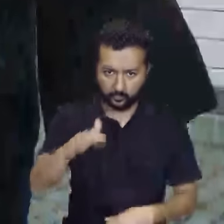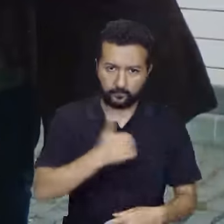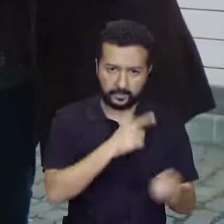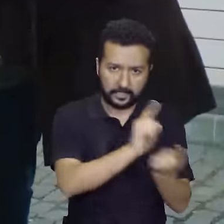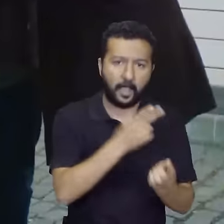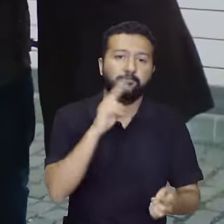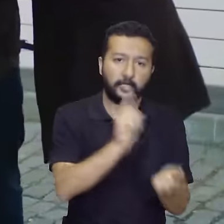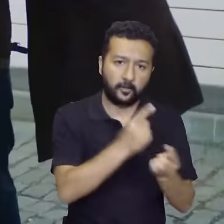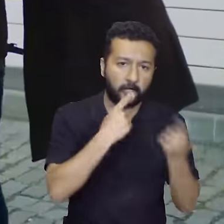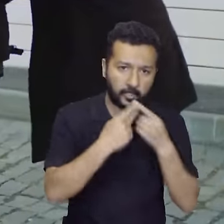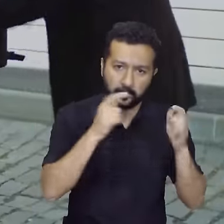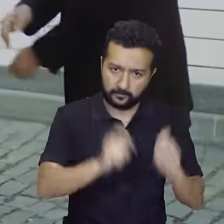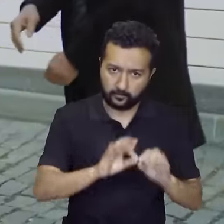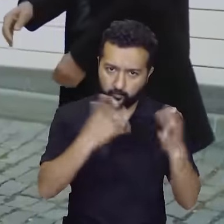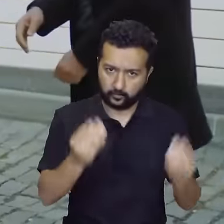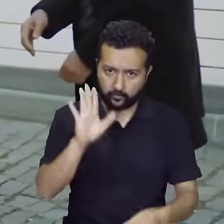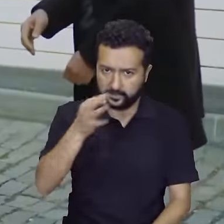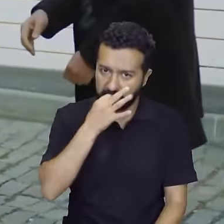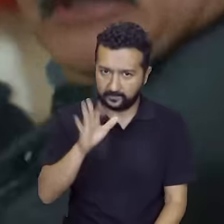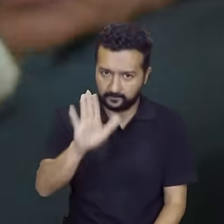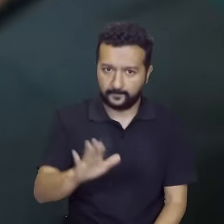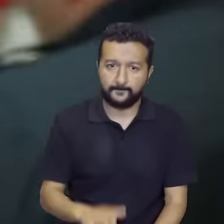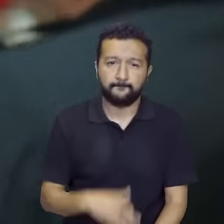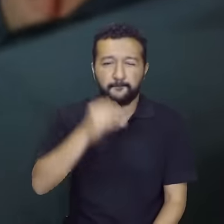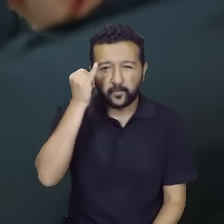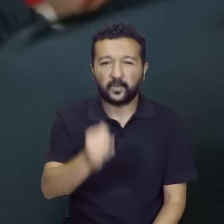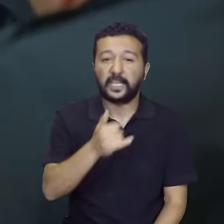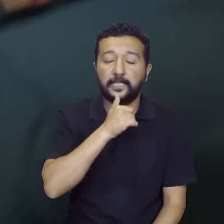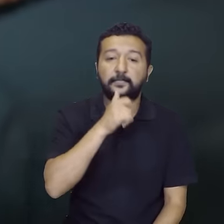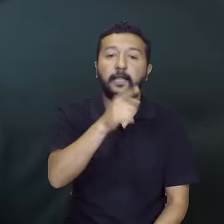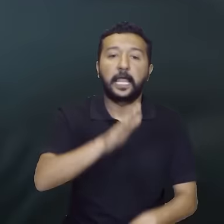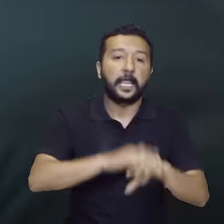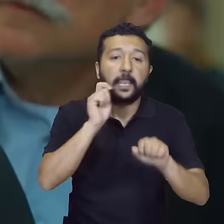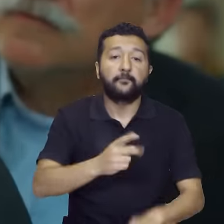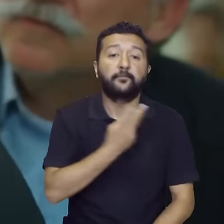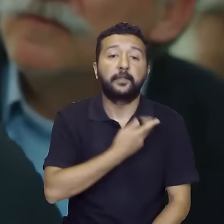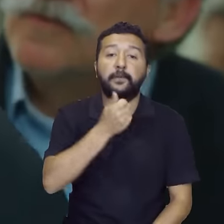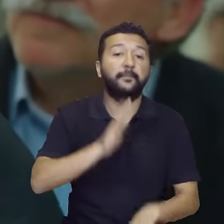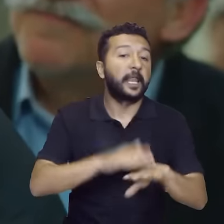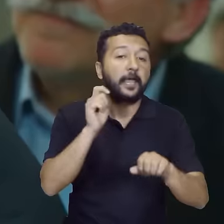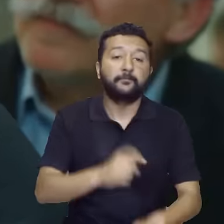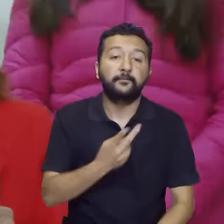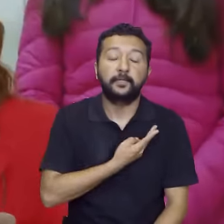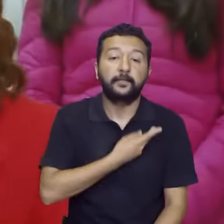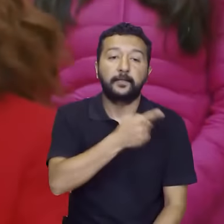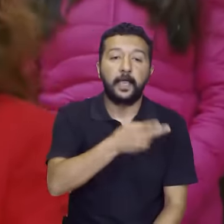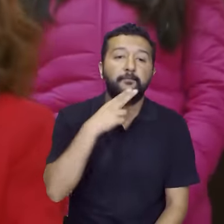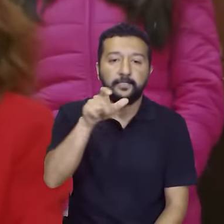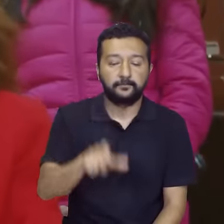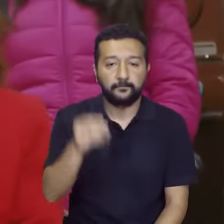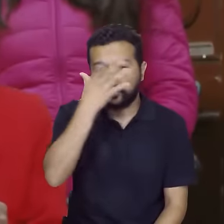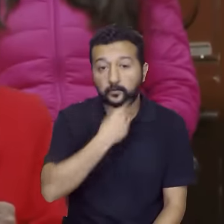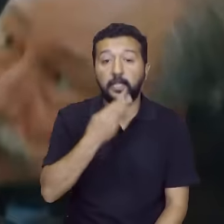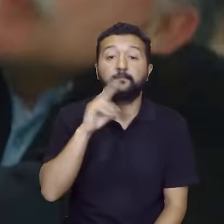Ben Adil ablayla burada konuşa konuşa çözüyorum, bir müsaade eder misin? Adil ne bu? Aldı. Ne yaptın benim paramı? Çabuk söyle, ne yaptın benim paramı? Ablacığım,